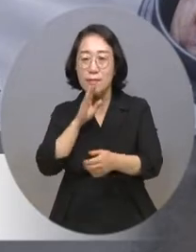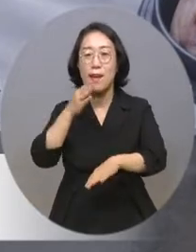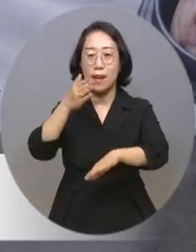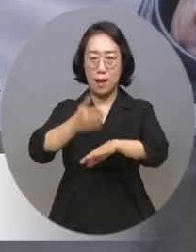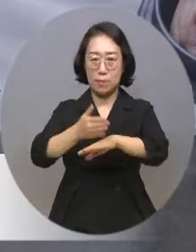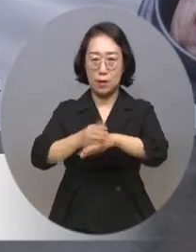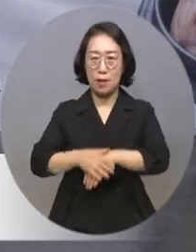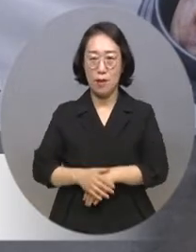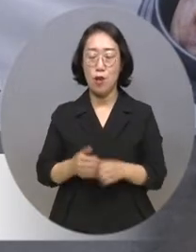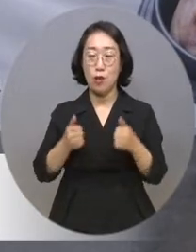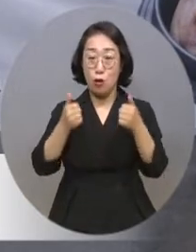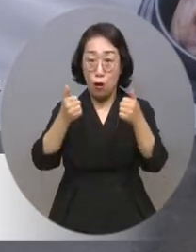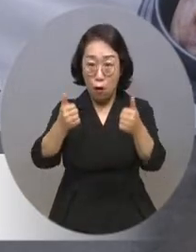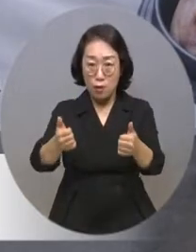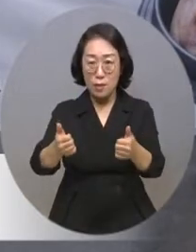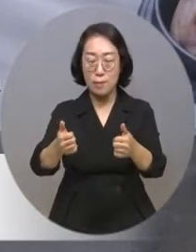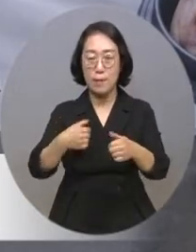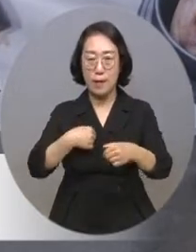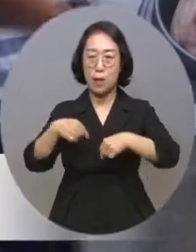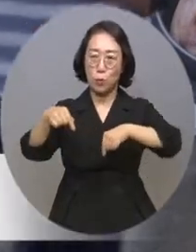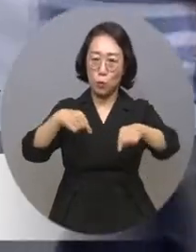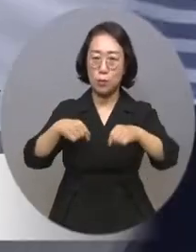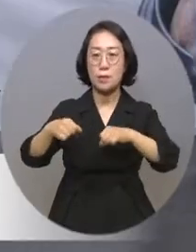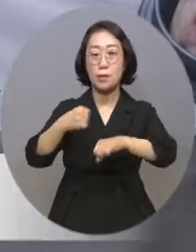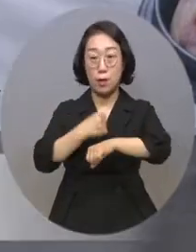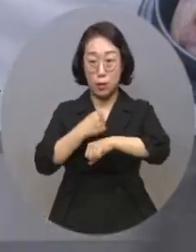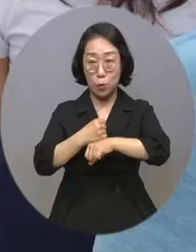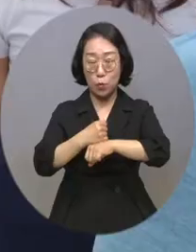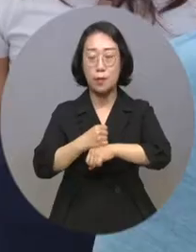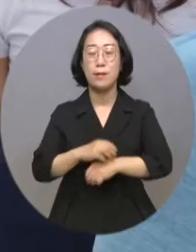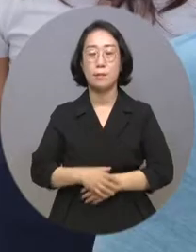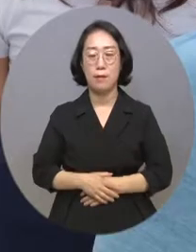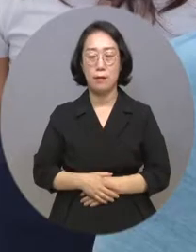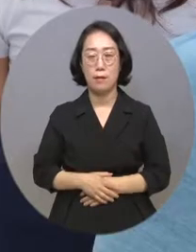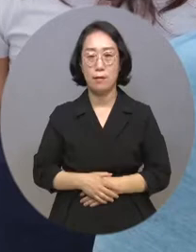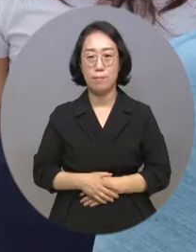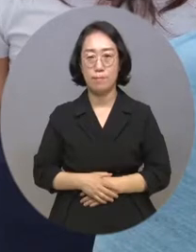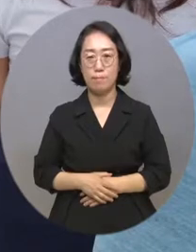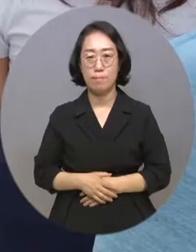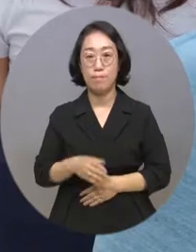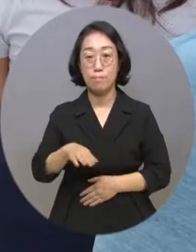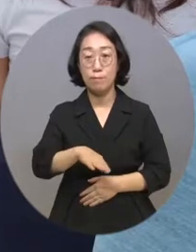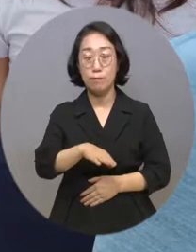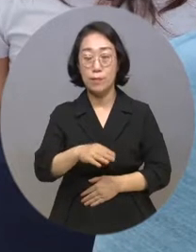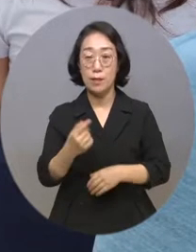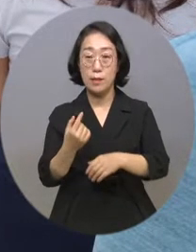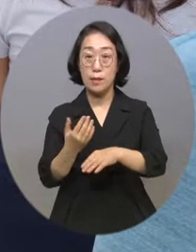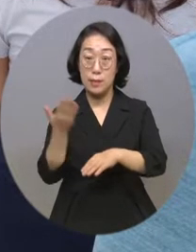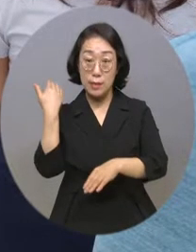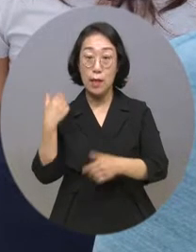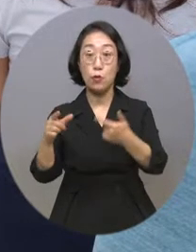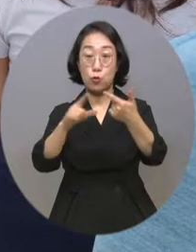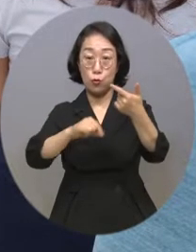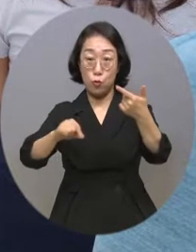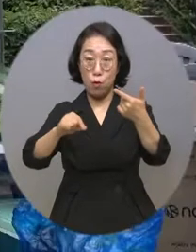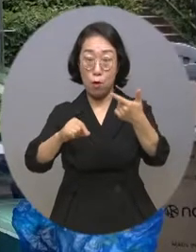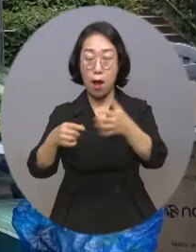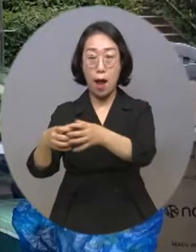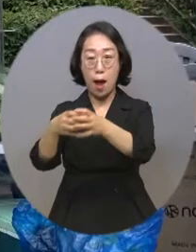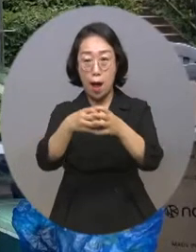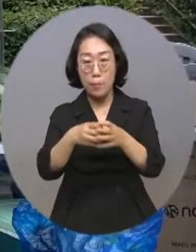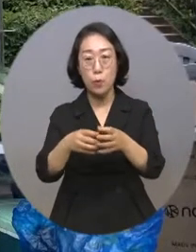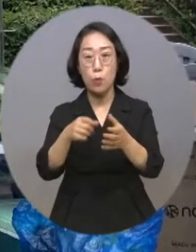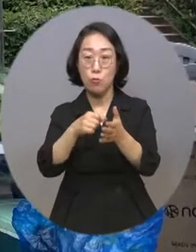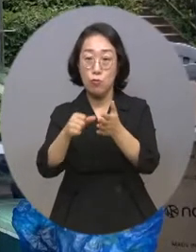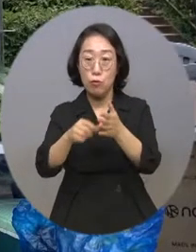드리고요. 열심히 의정활동을 펼쳐나가도록 하겠습니다. 연합회는 지난 6월엔 합동 바자회를